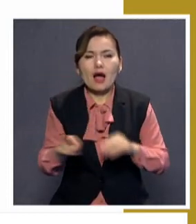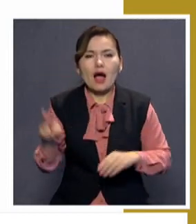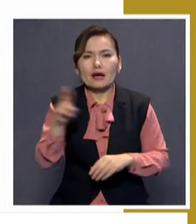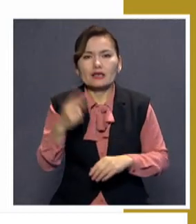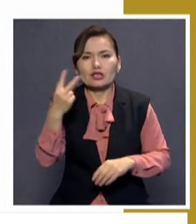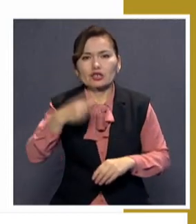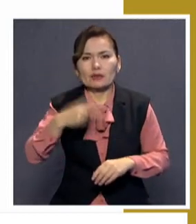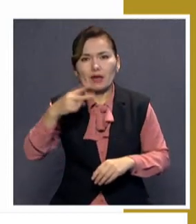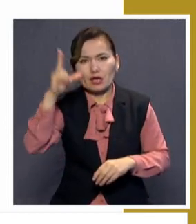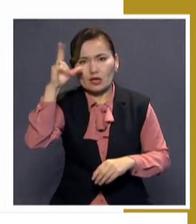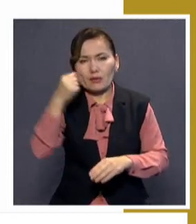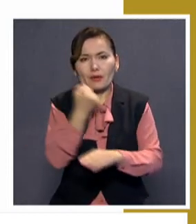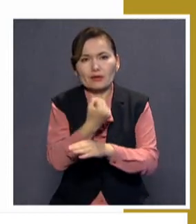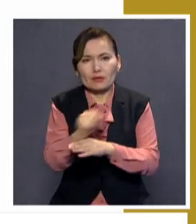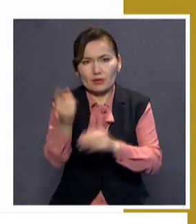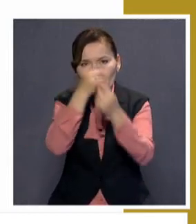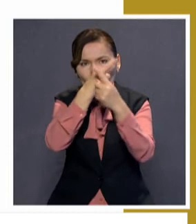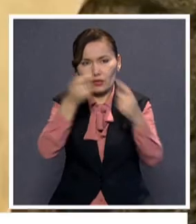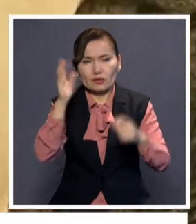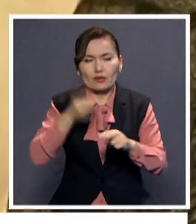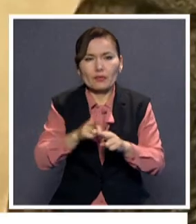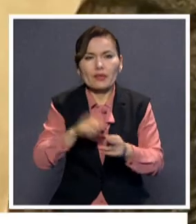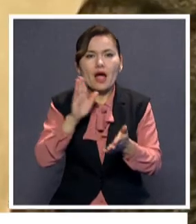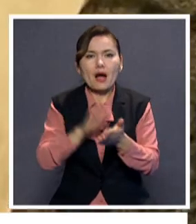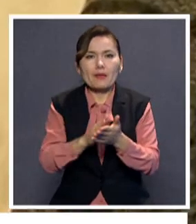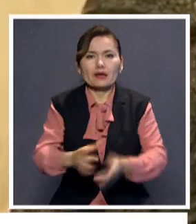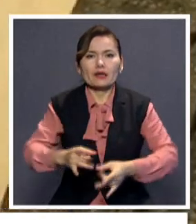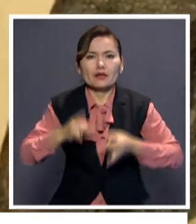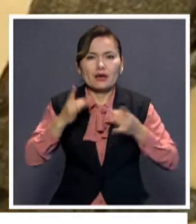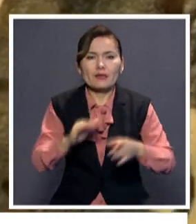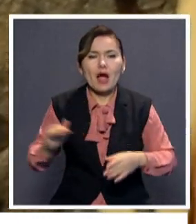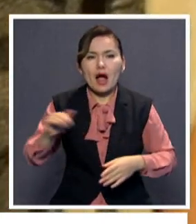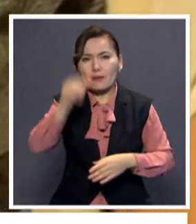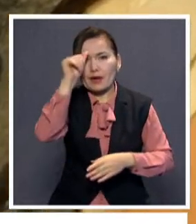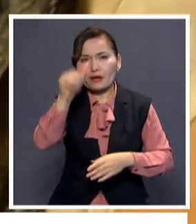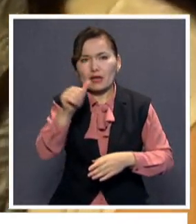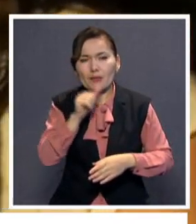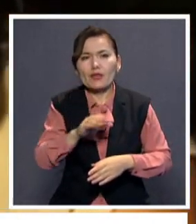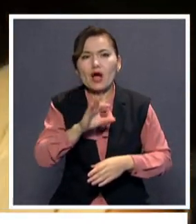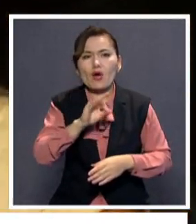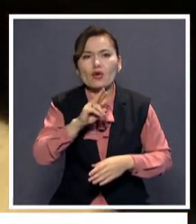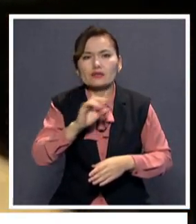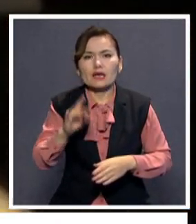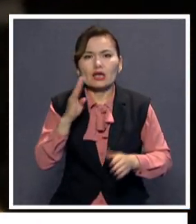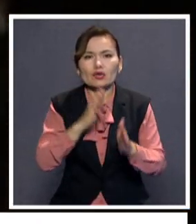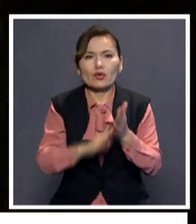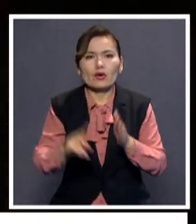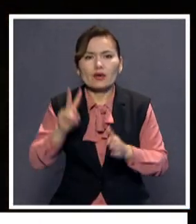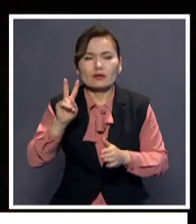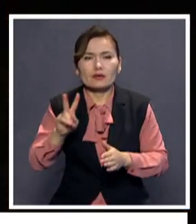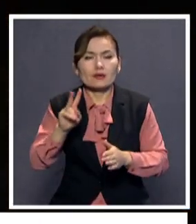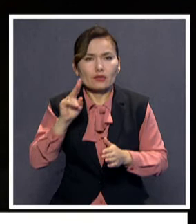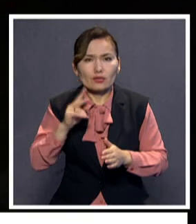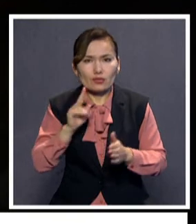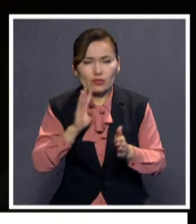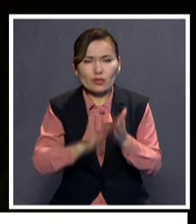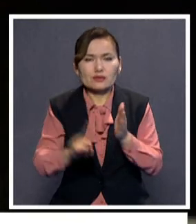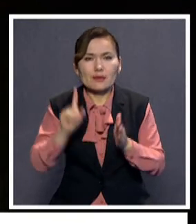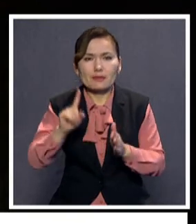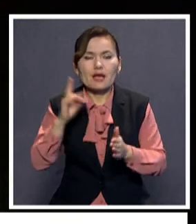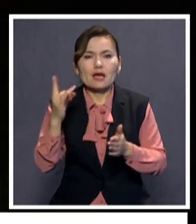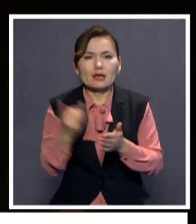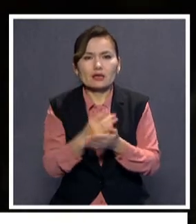қаңтардың 22-сінде белгілі болмақ, ал марапаттау салтанаты ақпан айында Оскардың 91-ші рәсімінде өткізіледі.